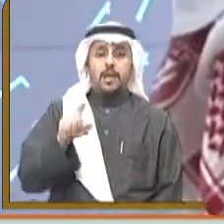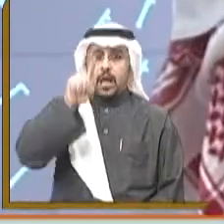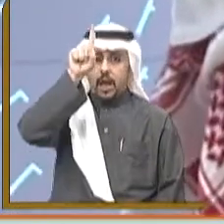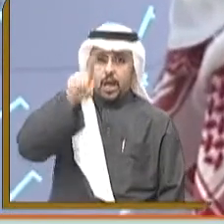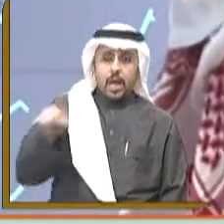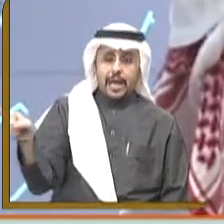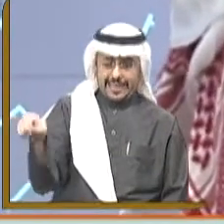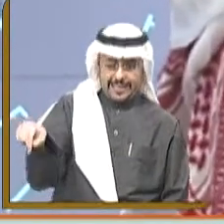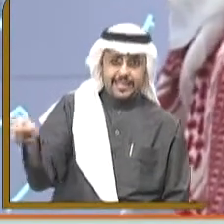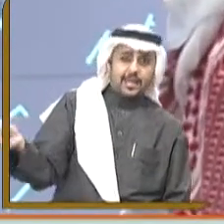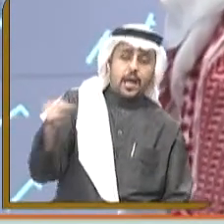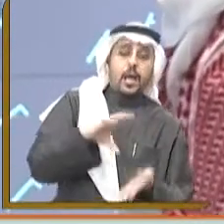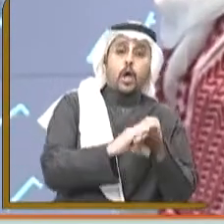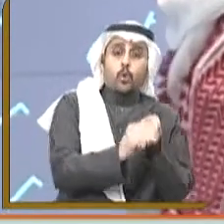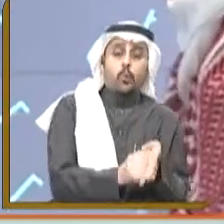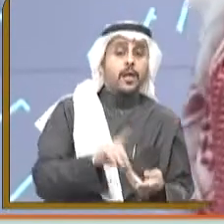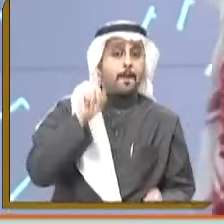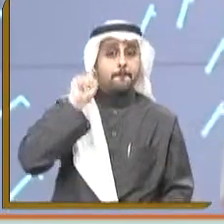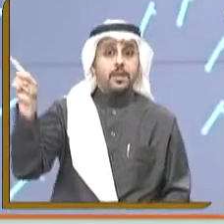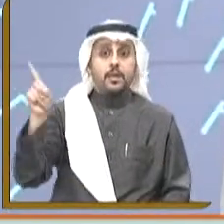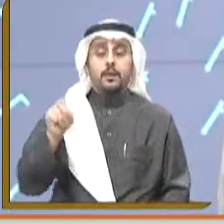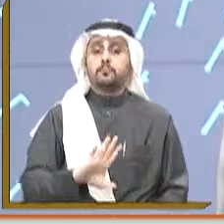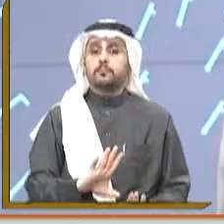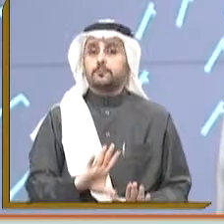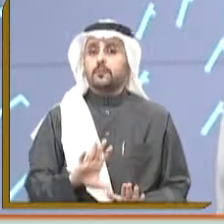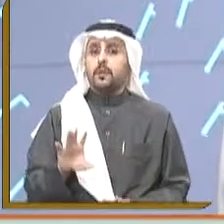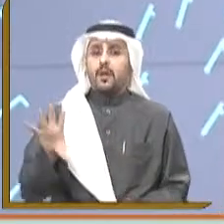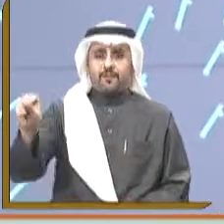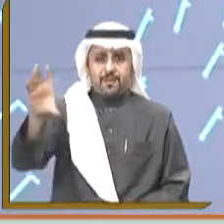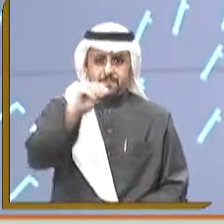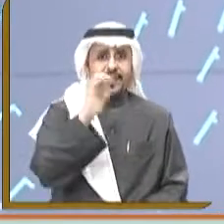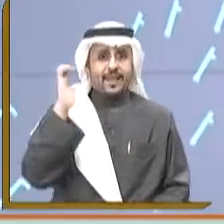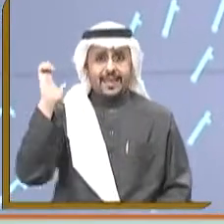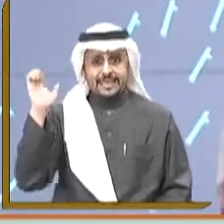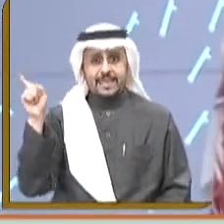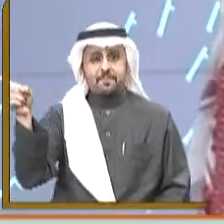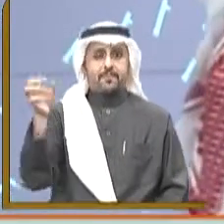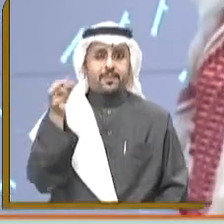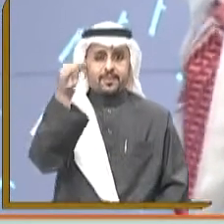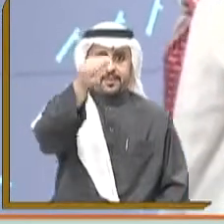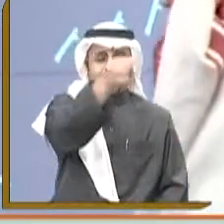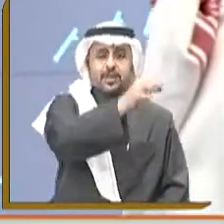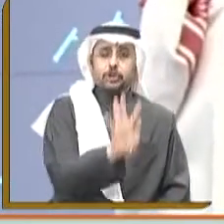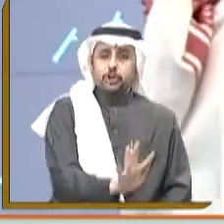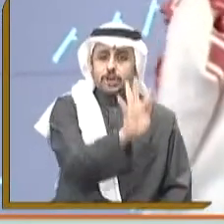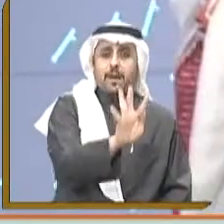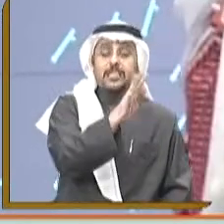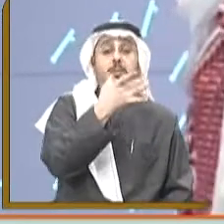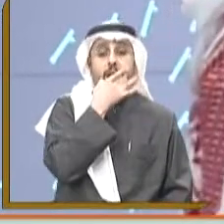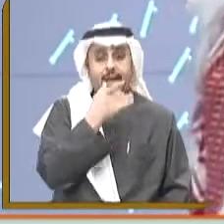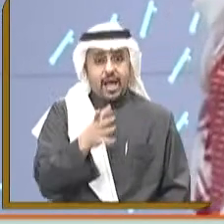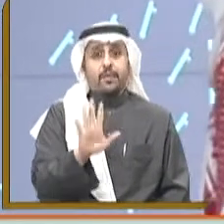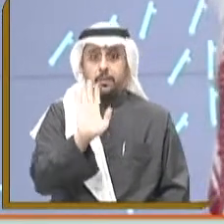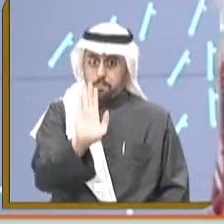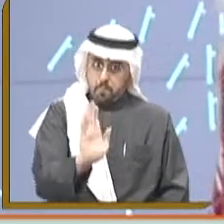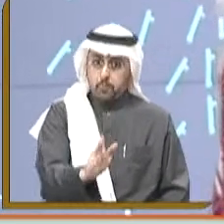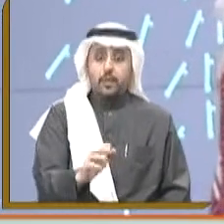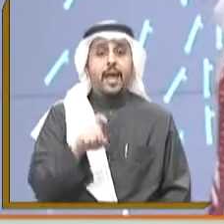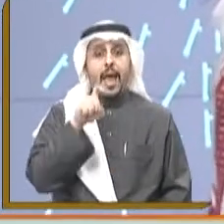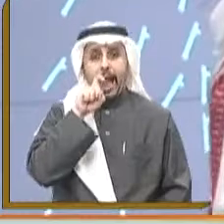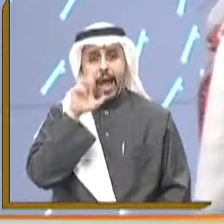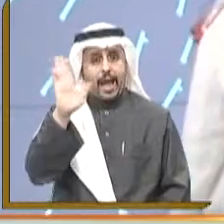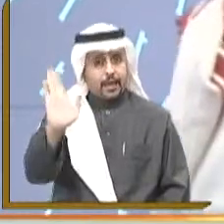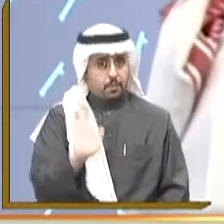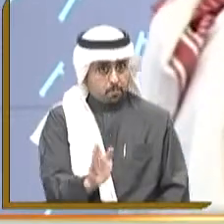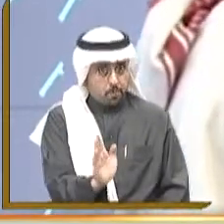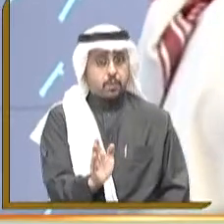القادم لتشمل منطقة المدينة المنورة، بعض أجزاء منطقة القصيم، المحافظات الشمالية، منطقة الرياض ومنطقة حائل بعض الأجزاء